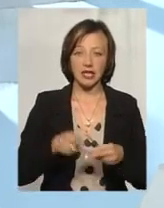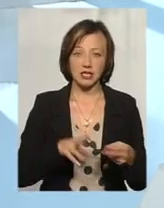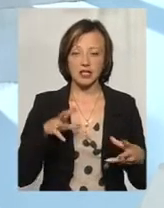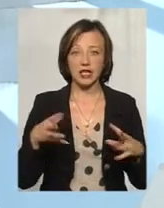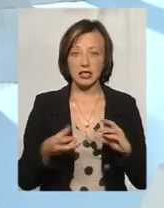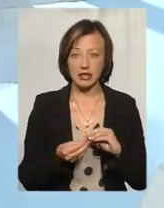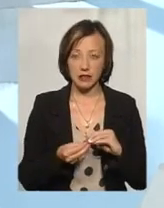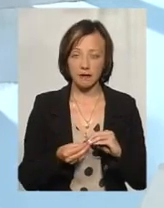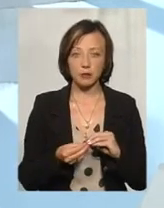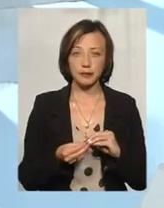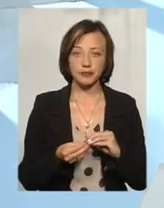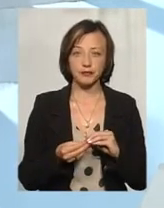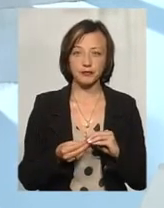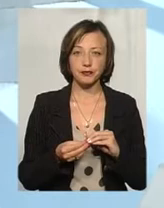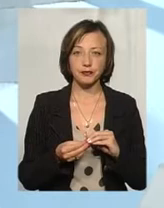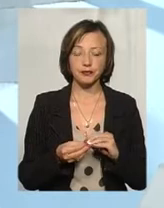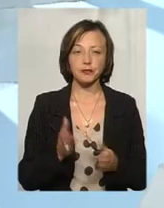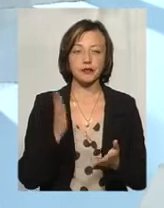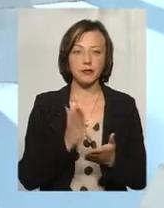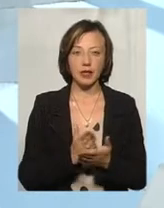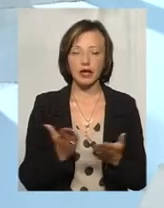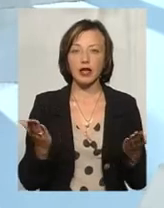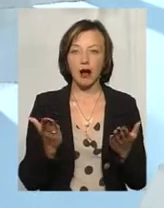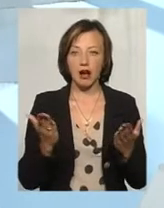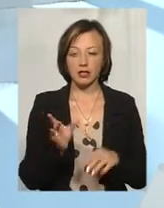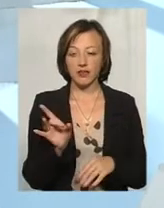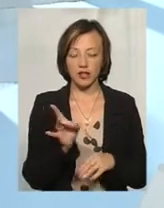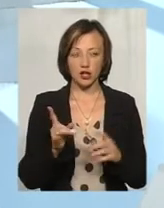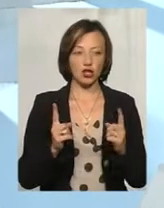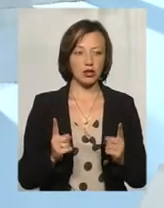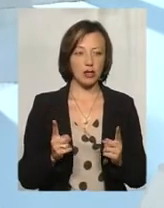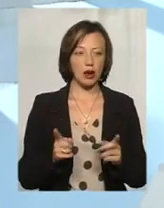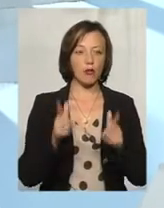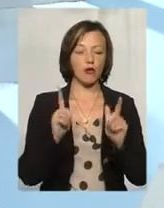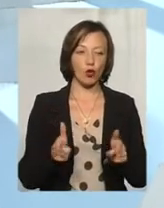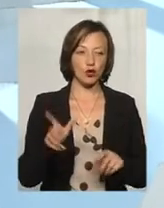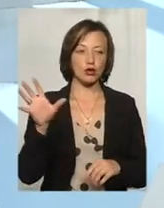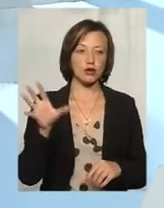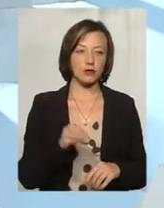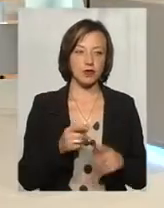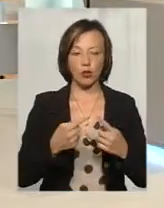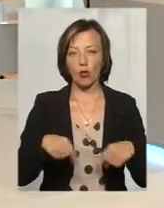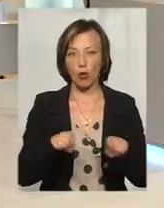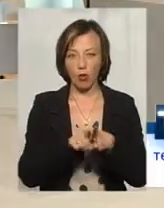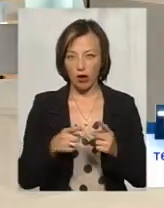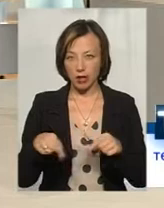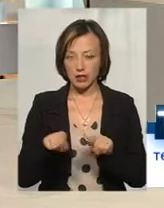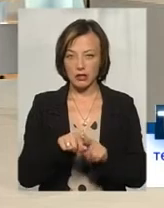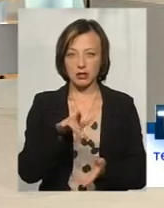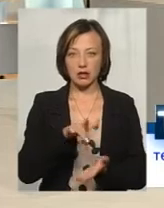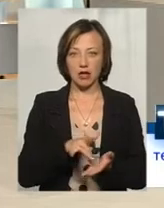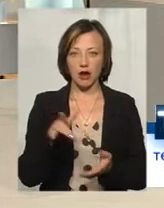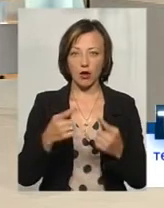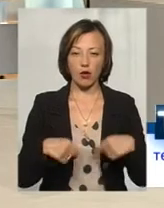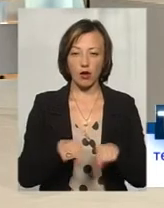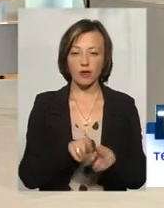кінців є якась величина, вона погоджується в усіх органах, центральних